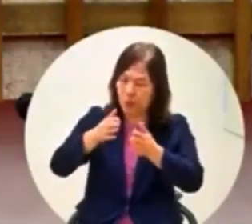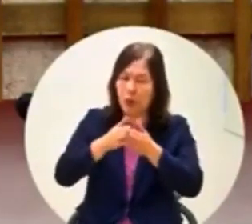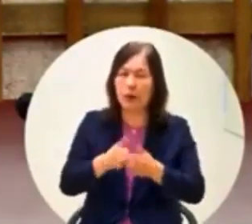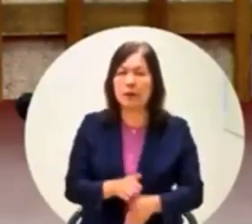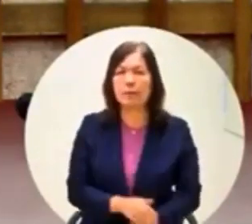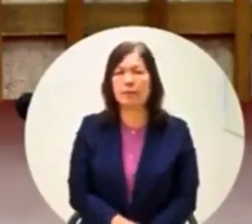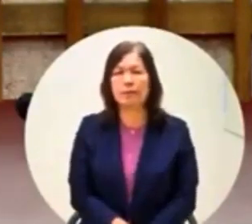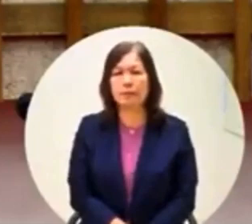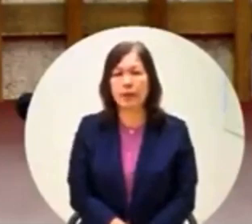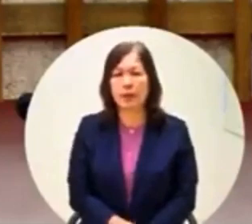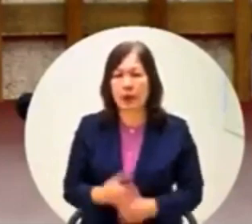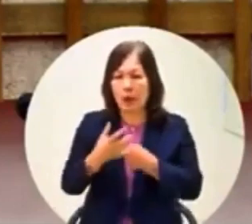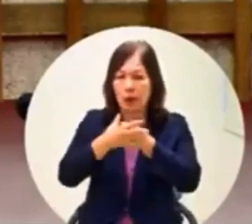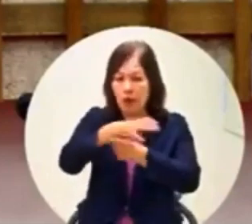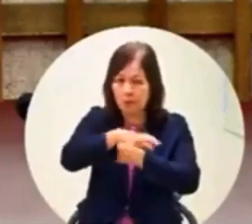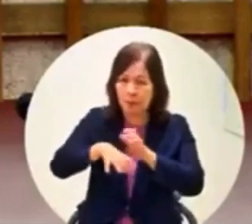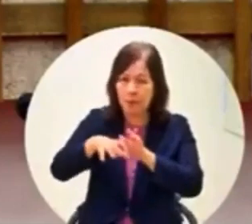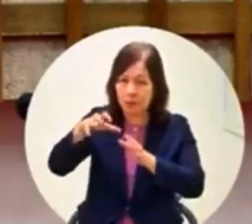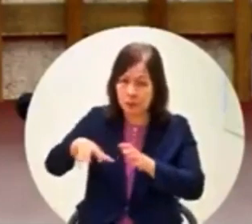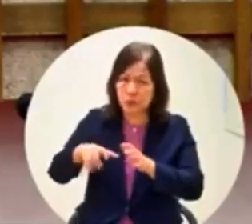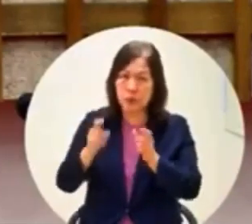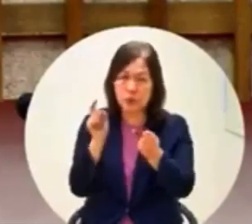在未来针对的一